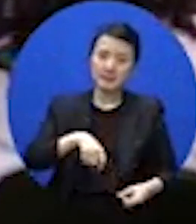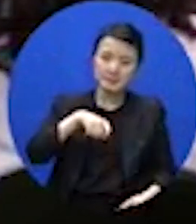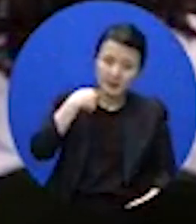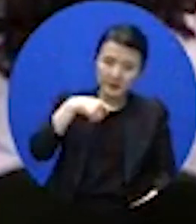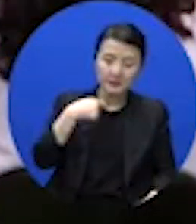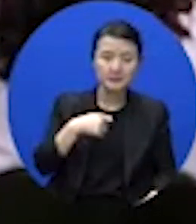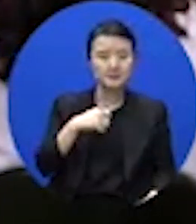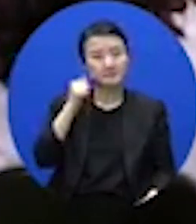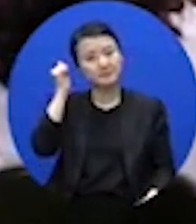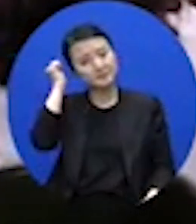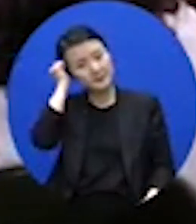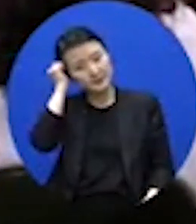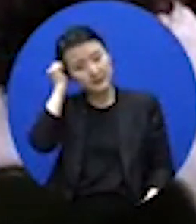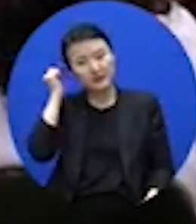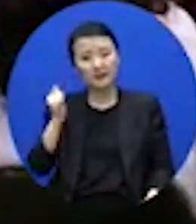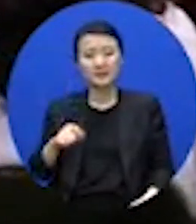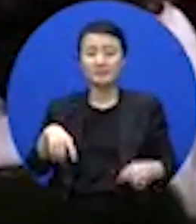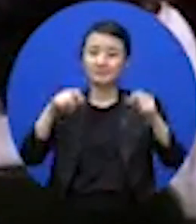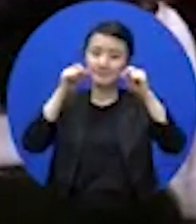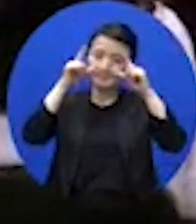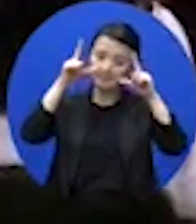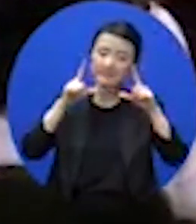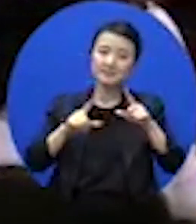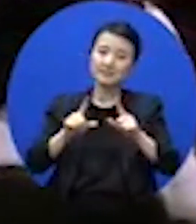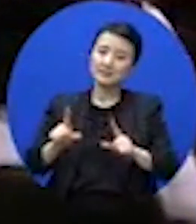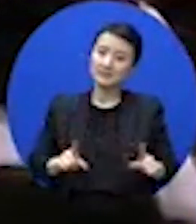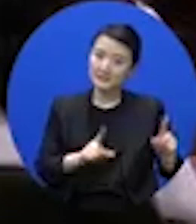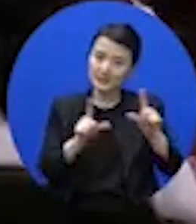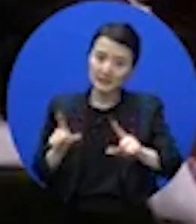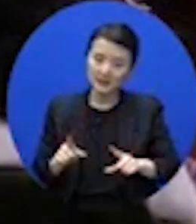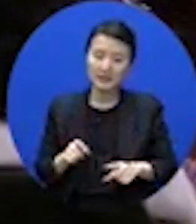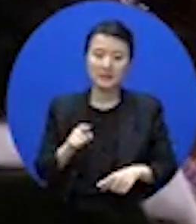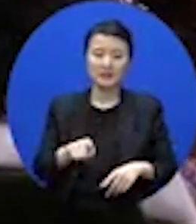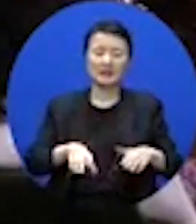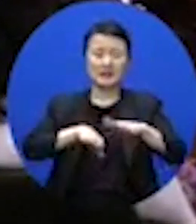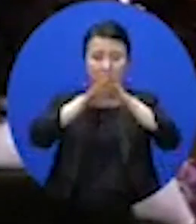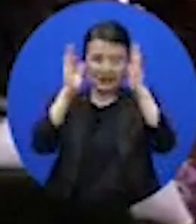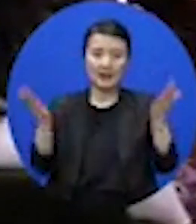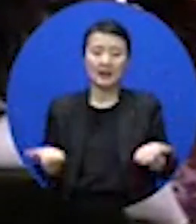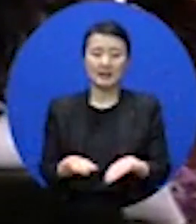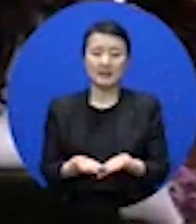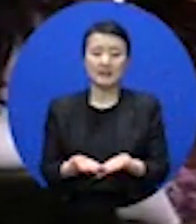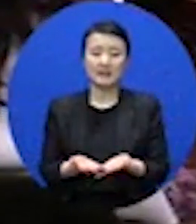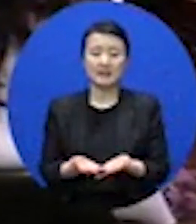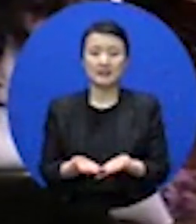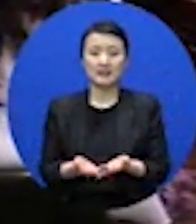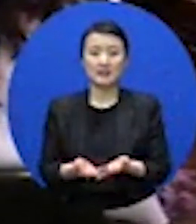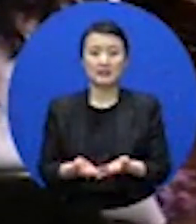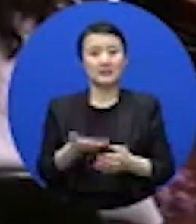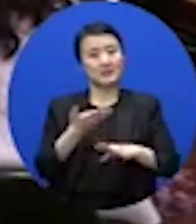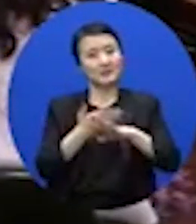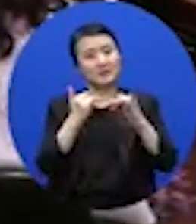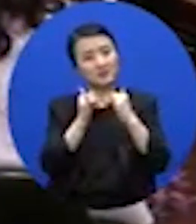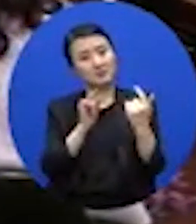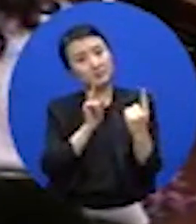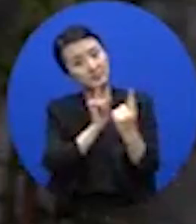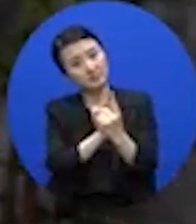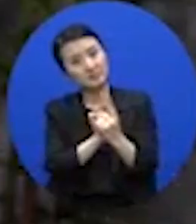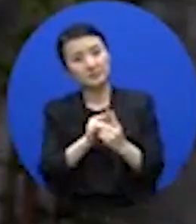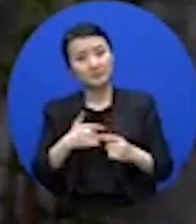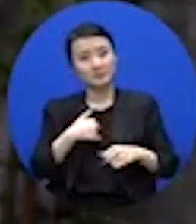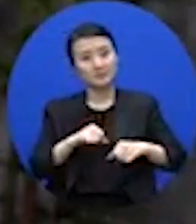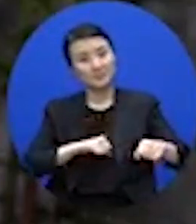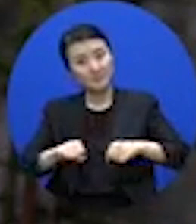또 잠을 자고 깨어나서 우리가 일상생활을 하는 게 모두 내가 남을 봤을 때, 내가 스스로 행동할